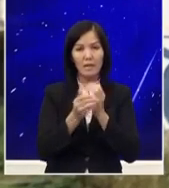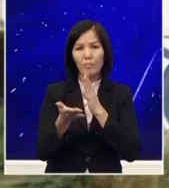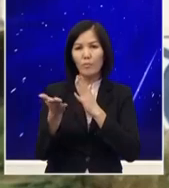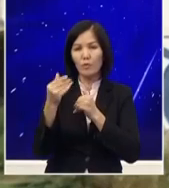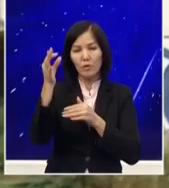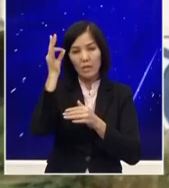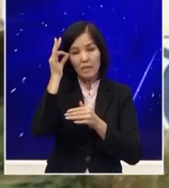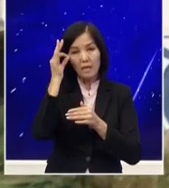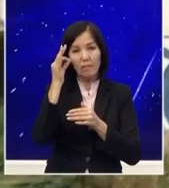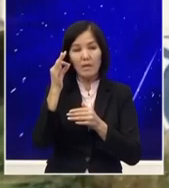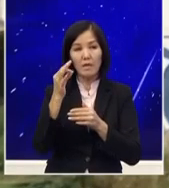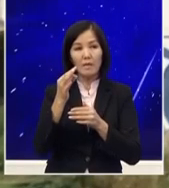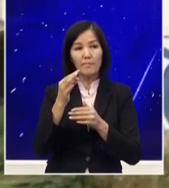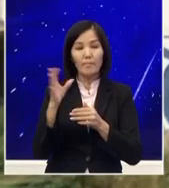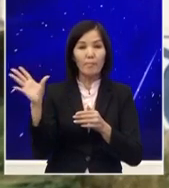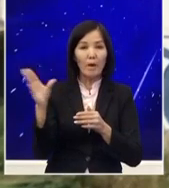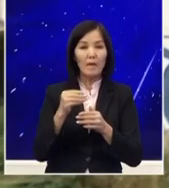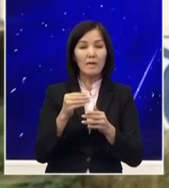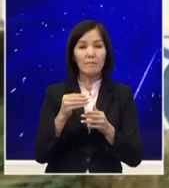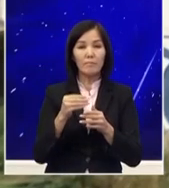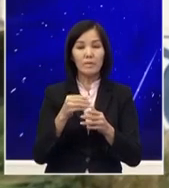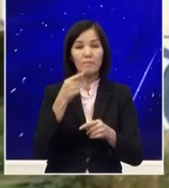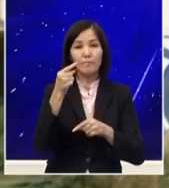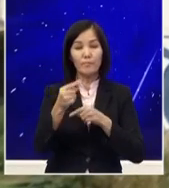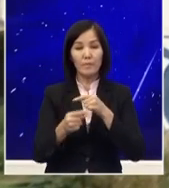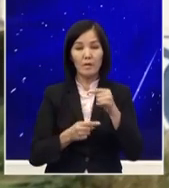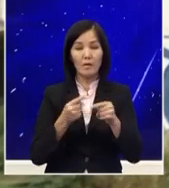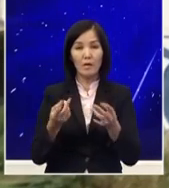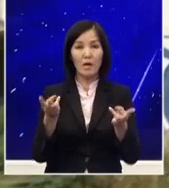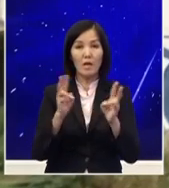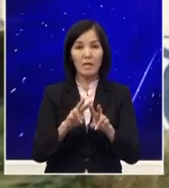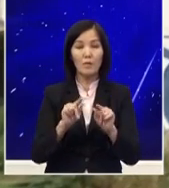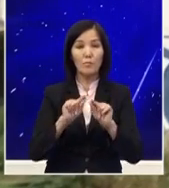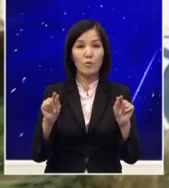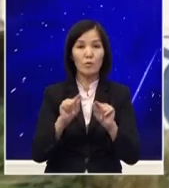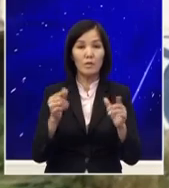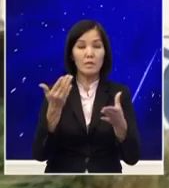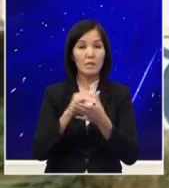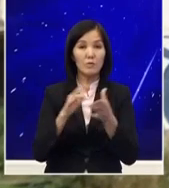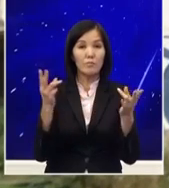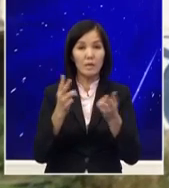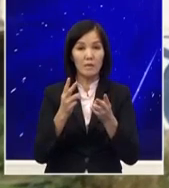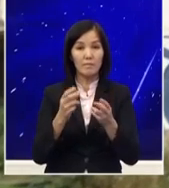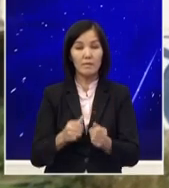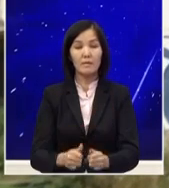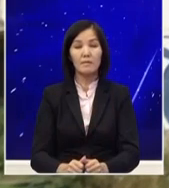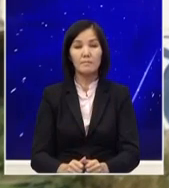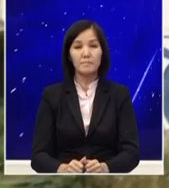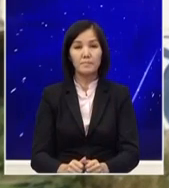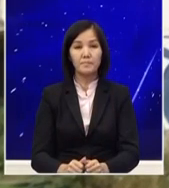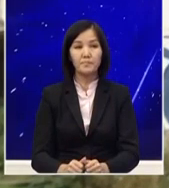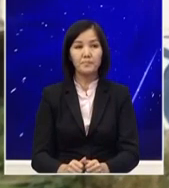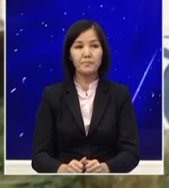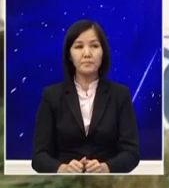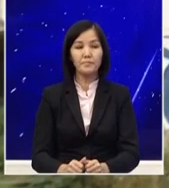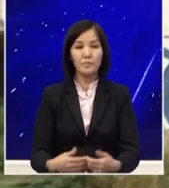алмай, жақсыны көрмей біздің жолымыз қиыстау болады деп ойлаймын. Өйткені осы азаматтарға біз қарап бой түзеу керекпіз,